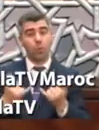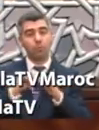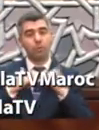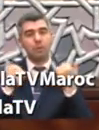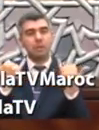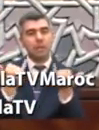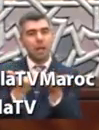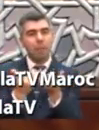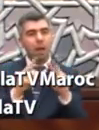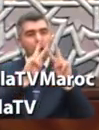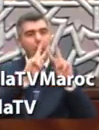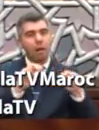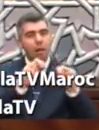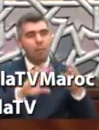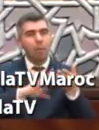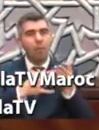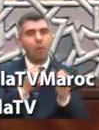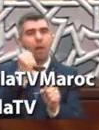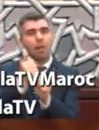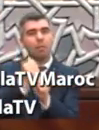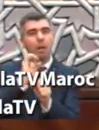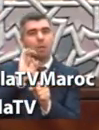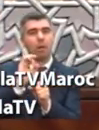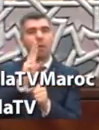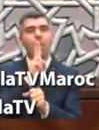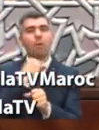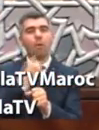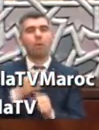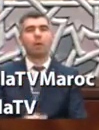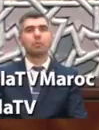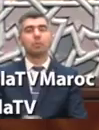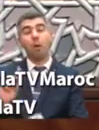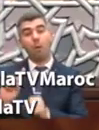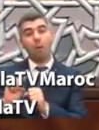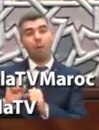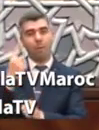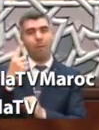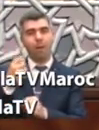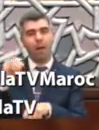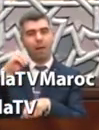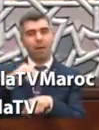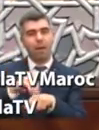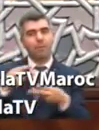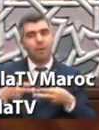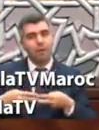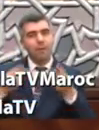الشفهية لمراقبة العمل الحكومي، وهي الأولى برسم هذه الدورة الربيعية.